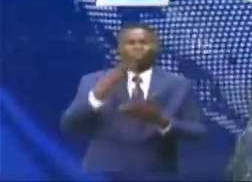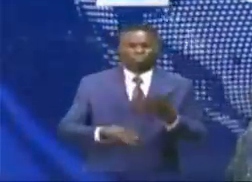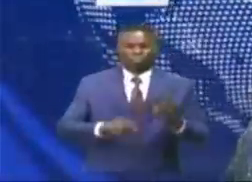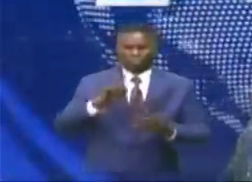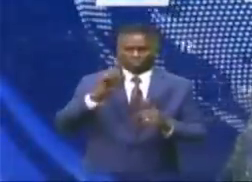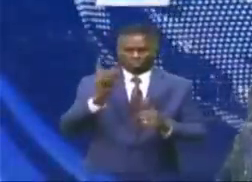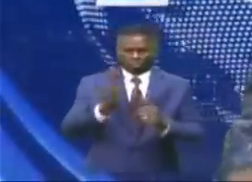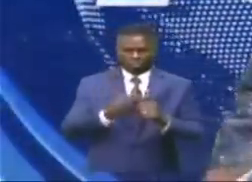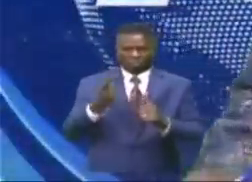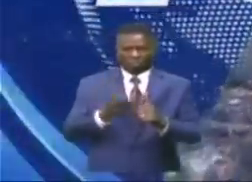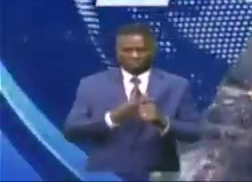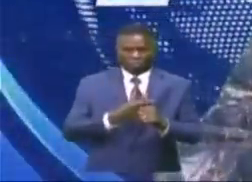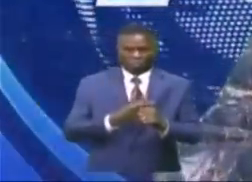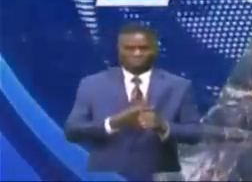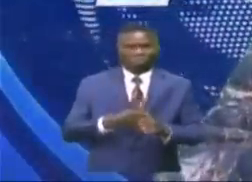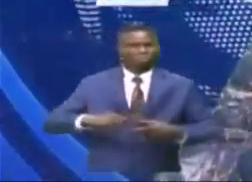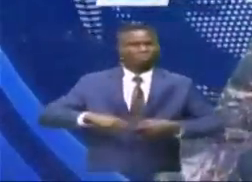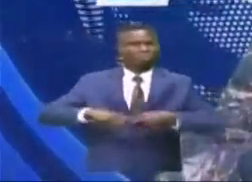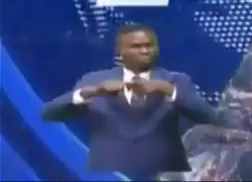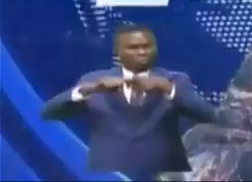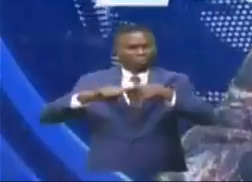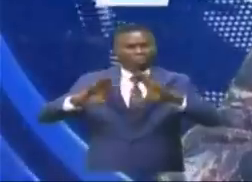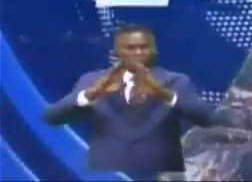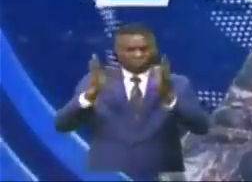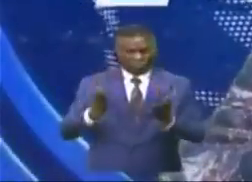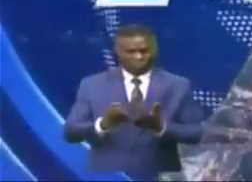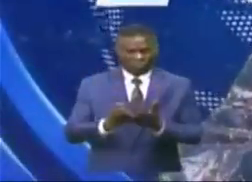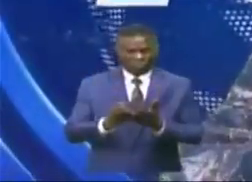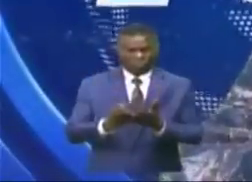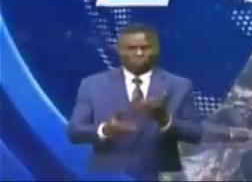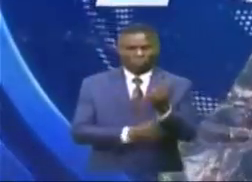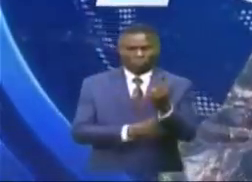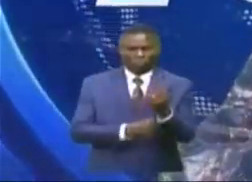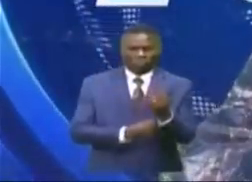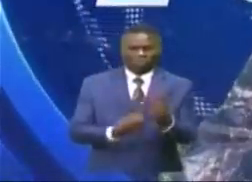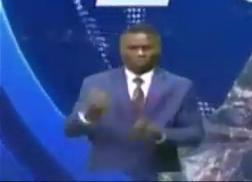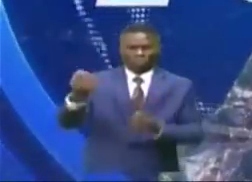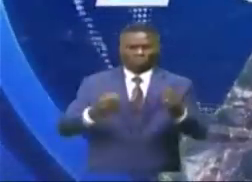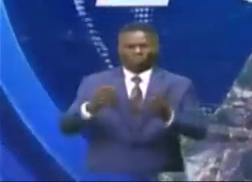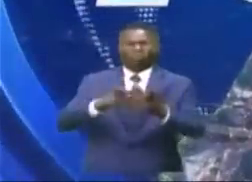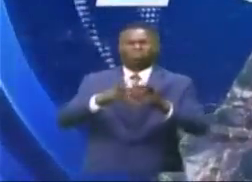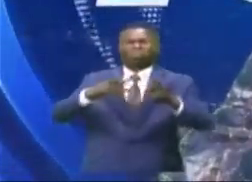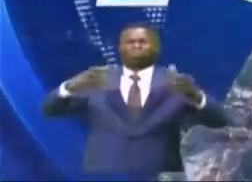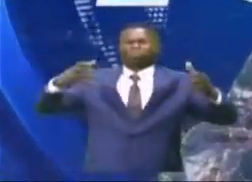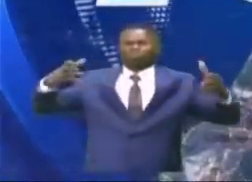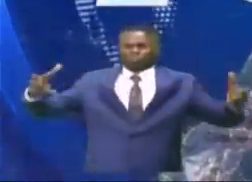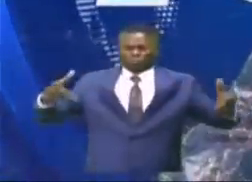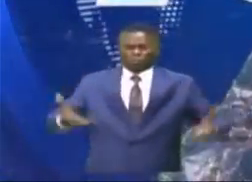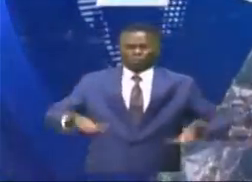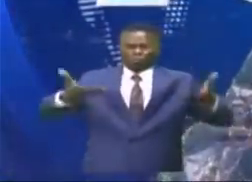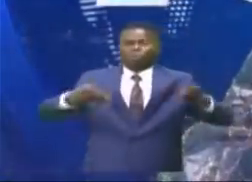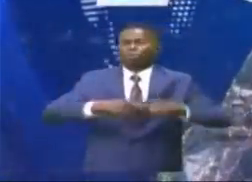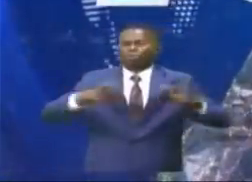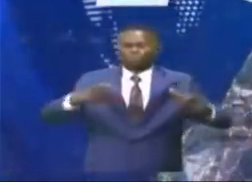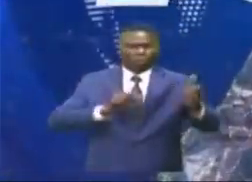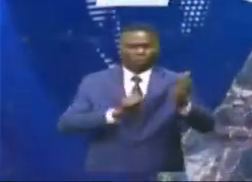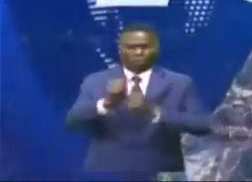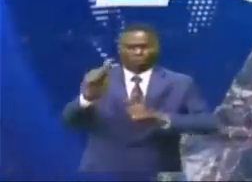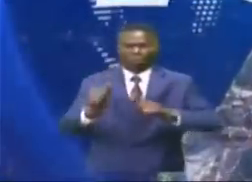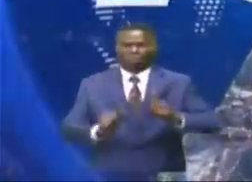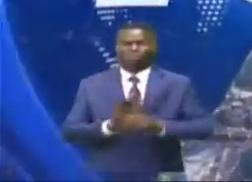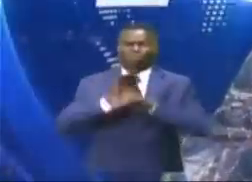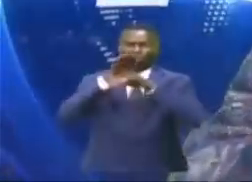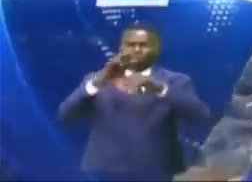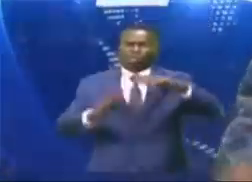1. Il est interdit à tout conducteur d'un véhicule de plus de 55 tonnes circulant dans la capitale